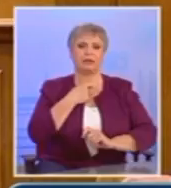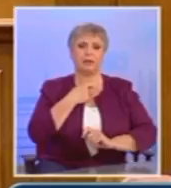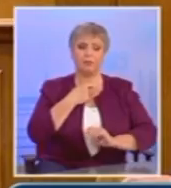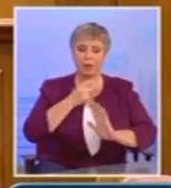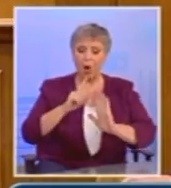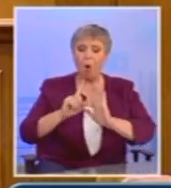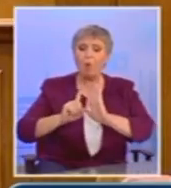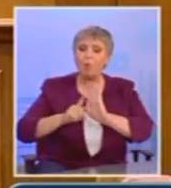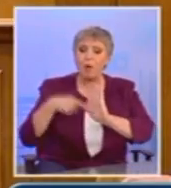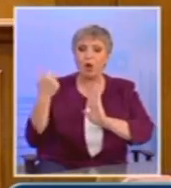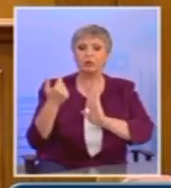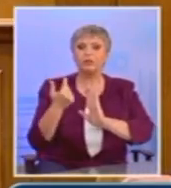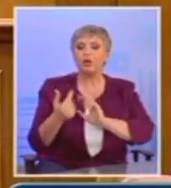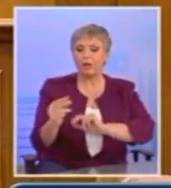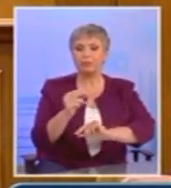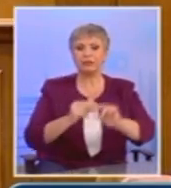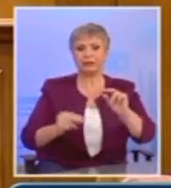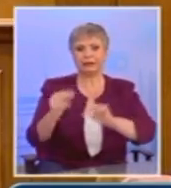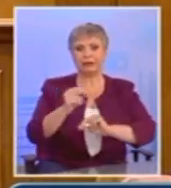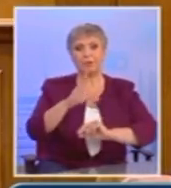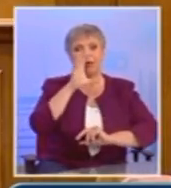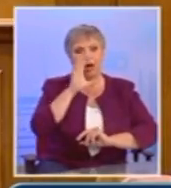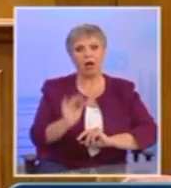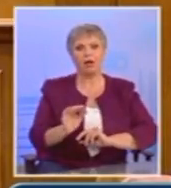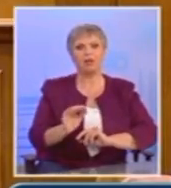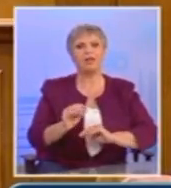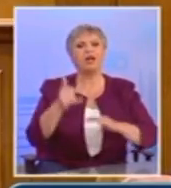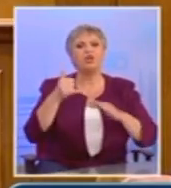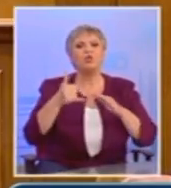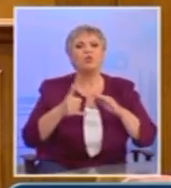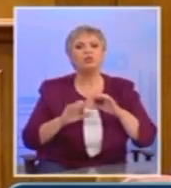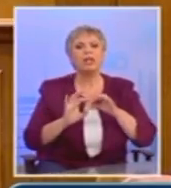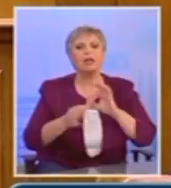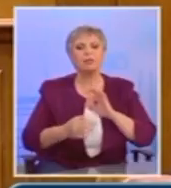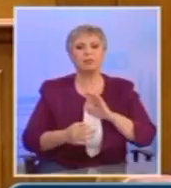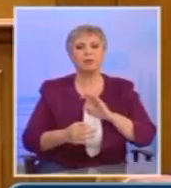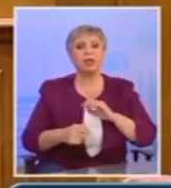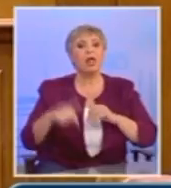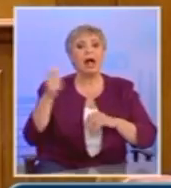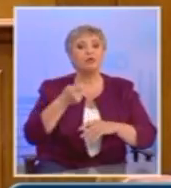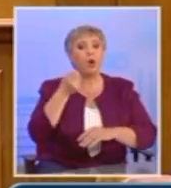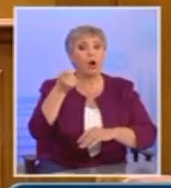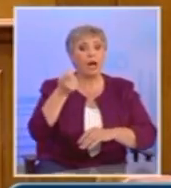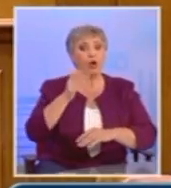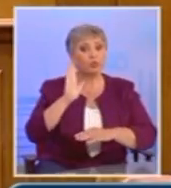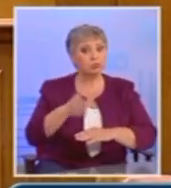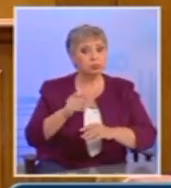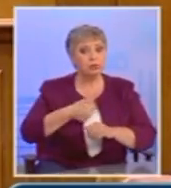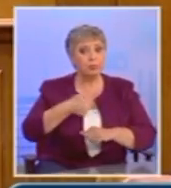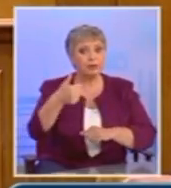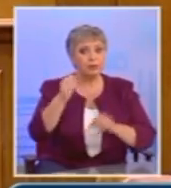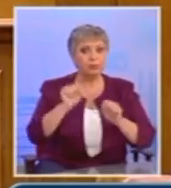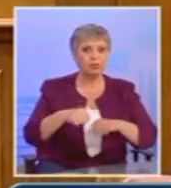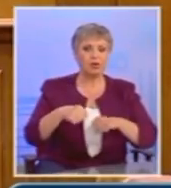έχει ανοίξει η ουσιαστική συζήτηση για το μέγα ζήτημα της βιωσιμότητας του χρέους